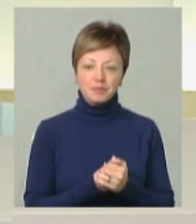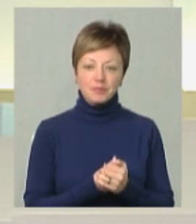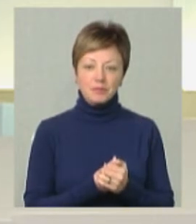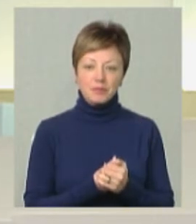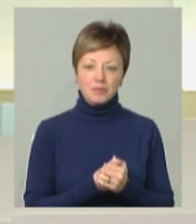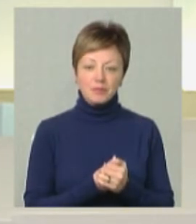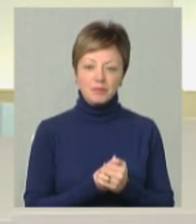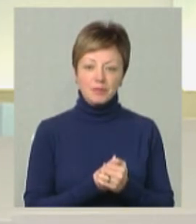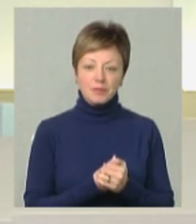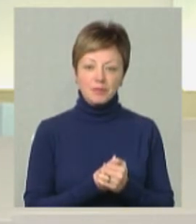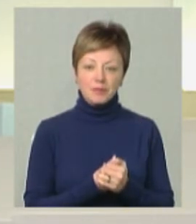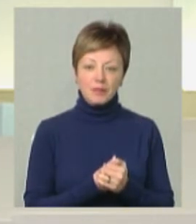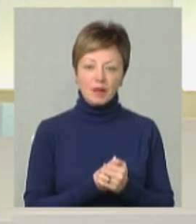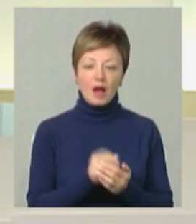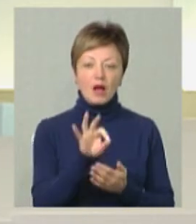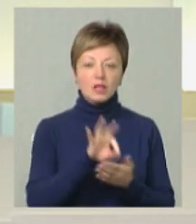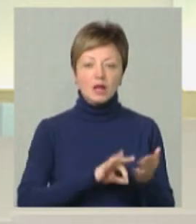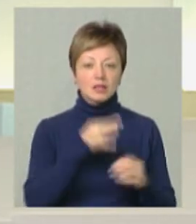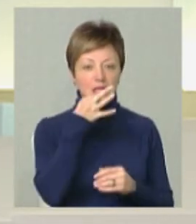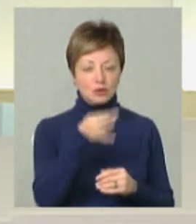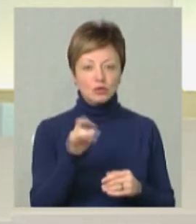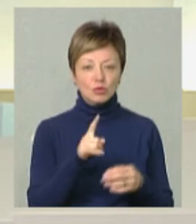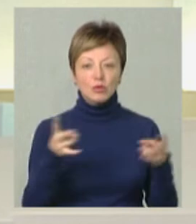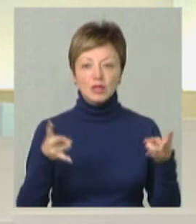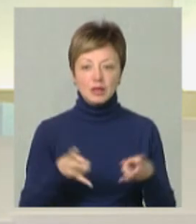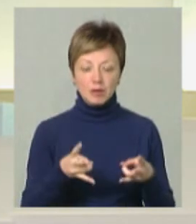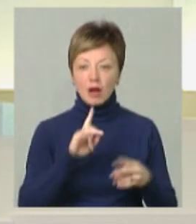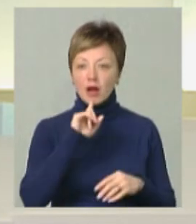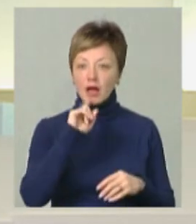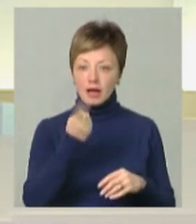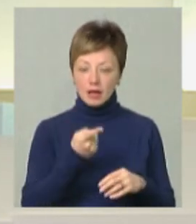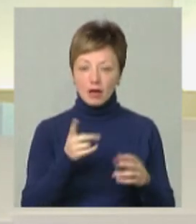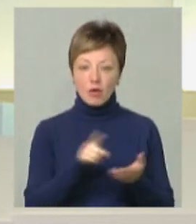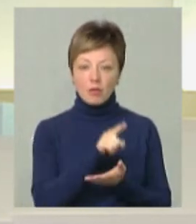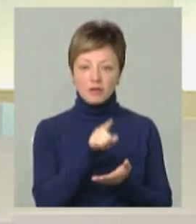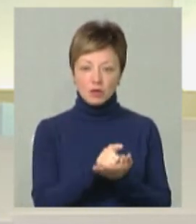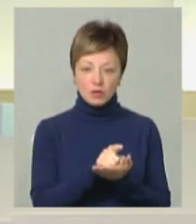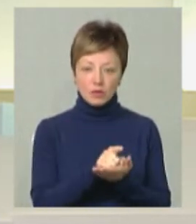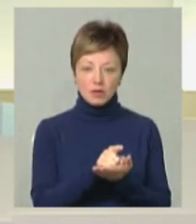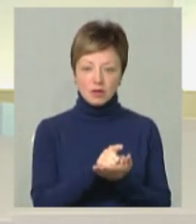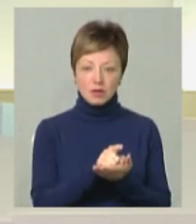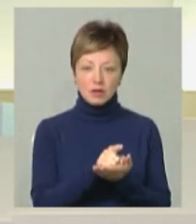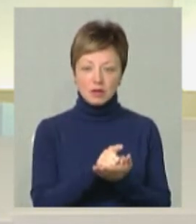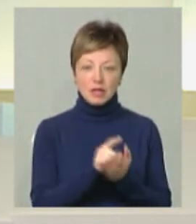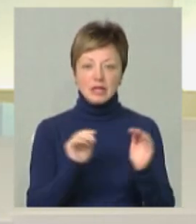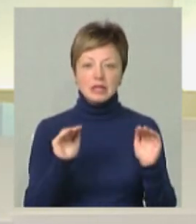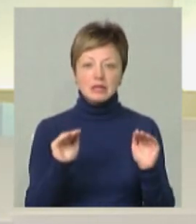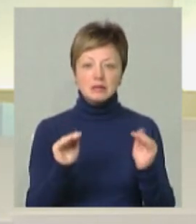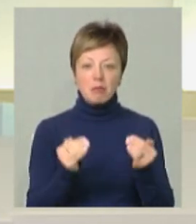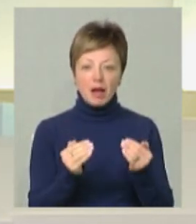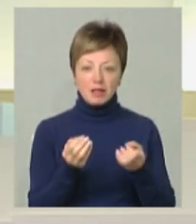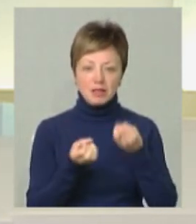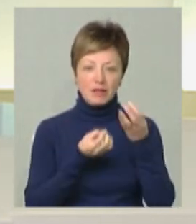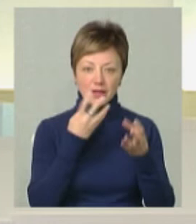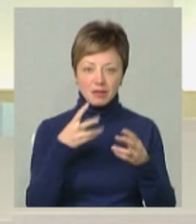вже було б. Одразу скажу, що потрібно в перший рік, треба обов'язково зменшувати це квітування,